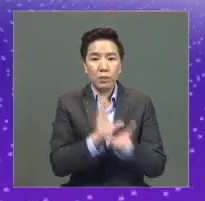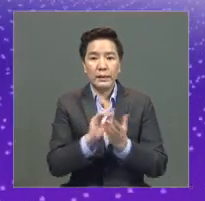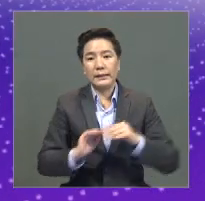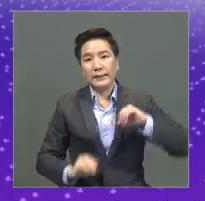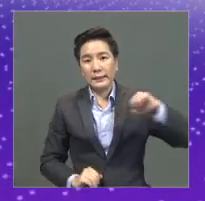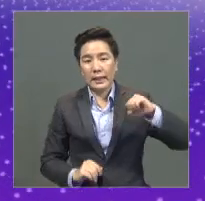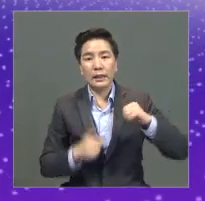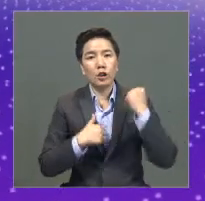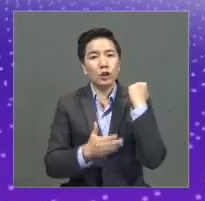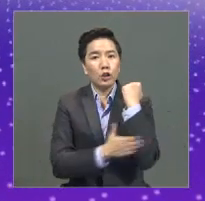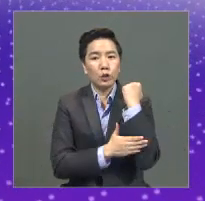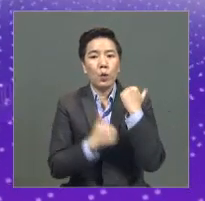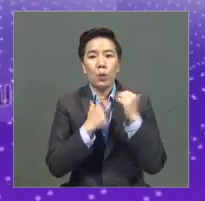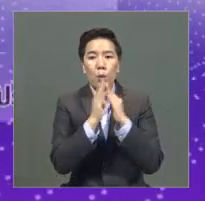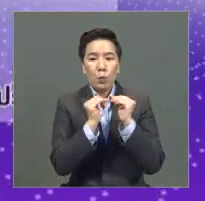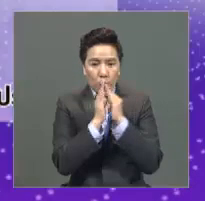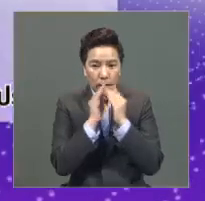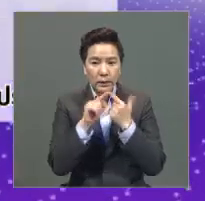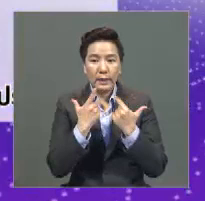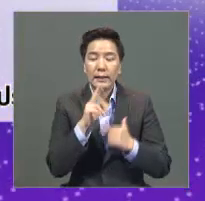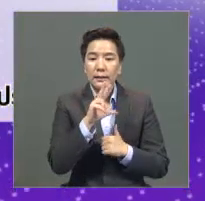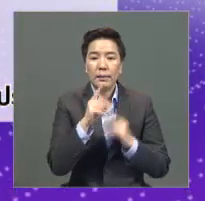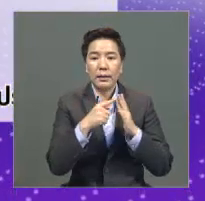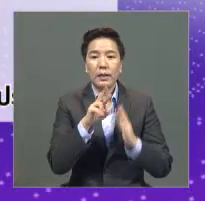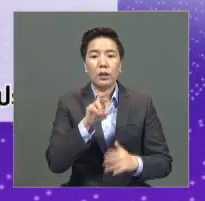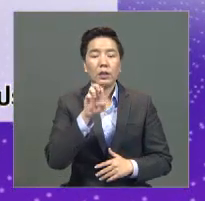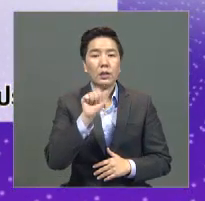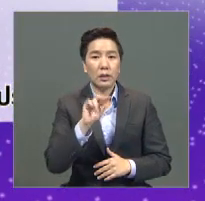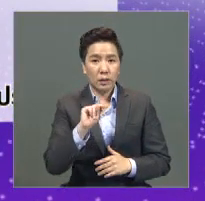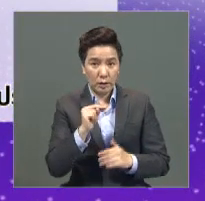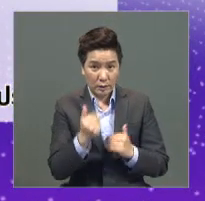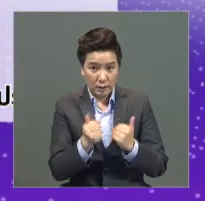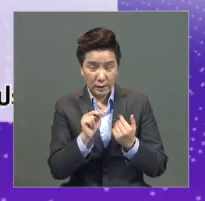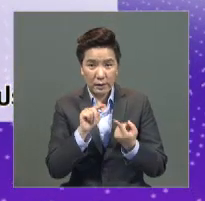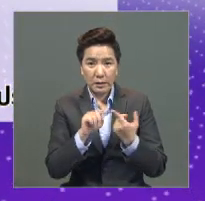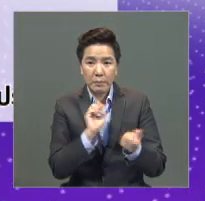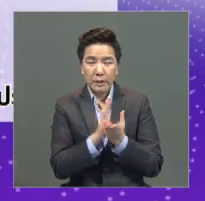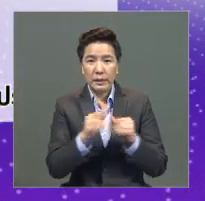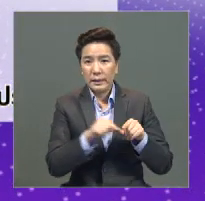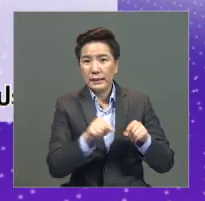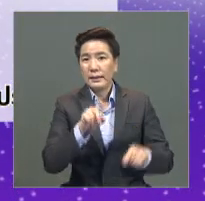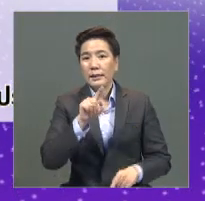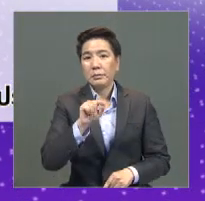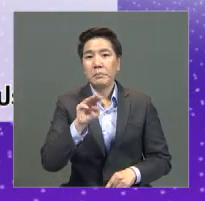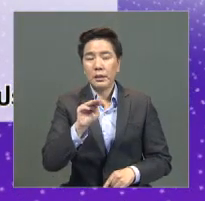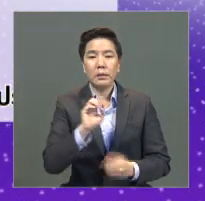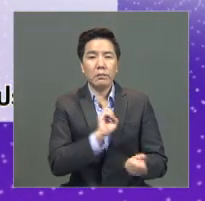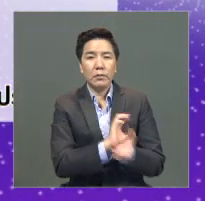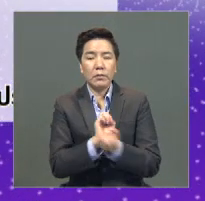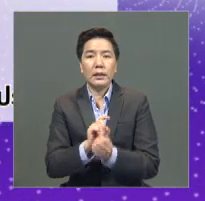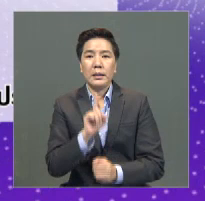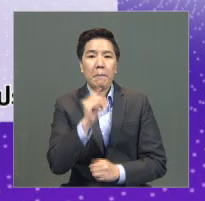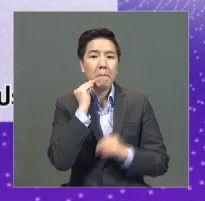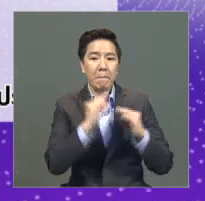ครับบริเวณฝั่งซ้ายซอยหลังวัดโสภารามตำบลสามเรือนอำเภอศรีสำโรงคันถาดยาวประมาณ 20เมตรบ้านเรือนราษฎรได้รับ